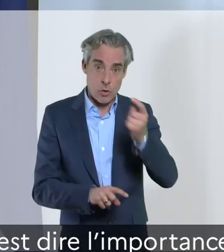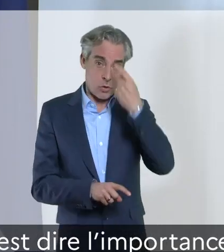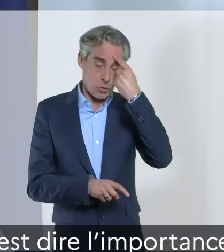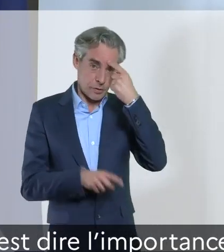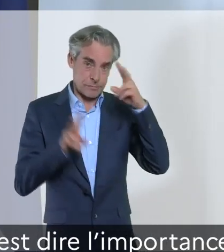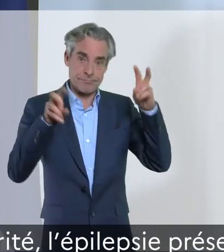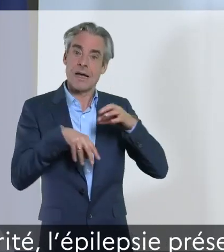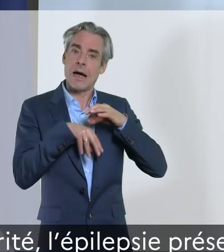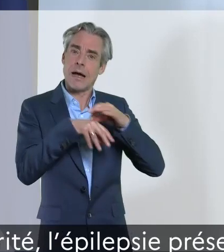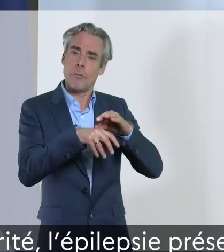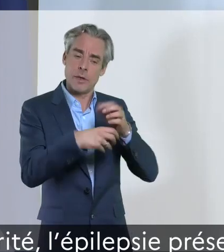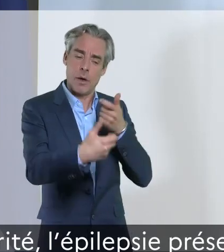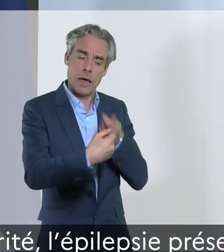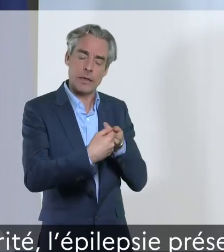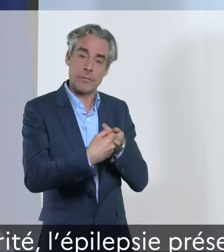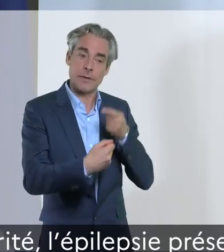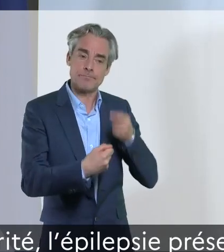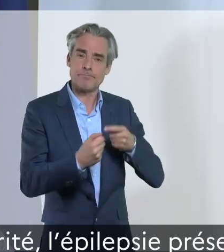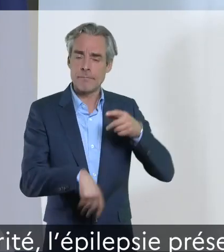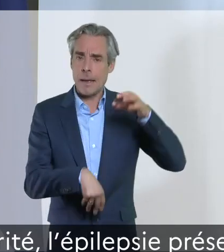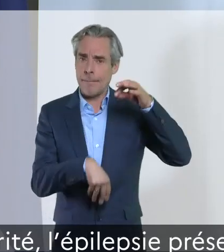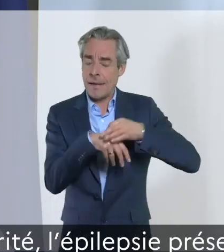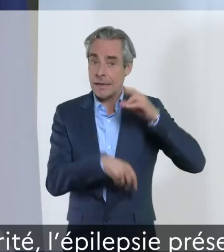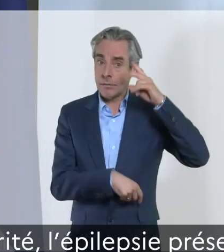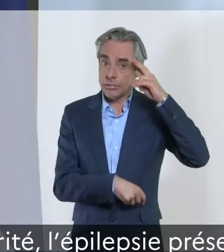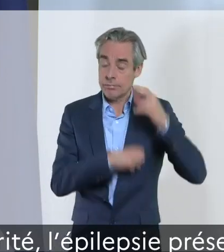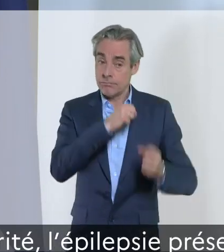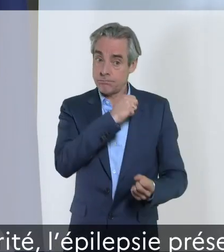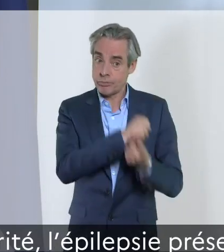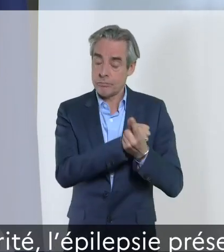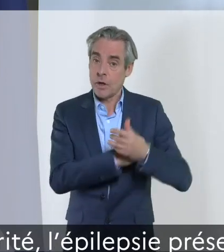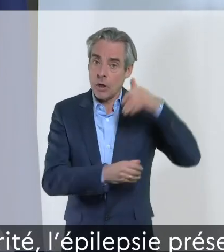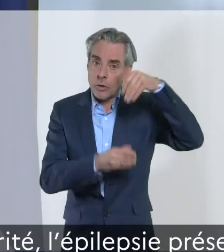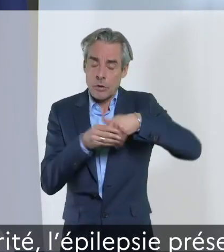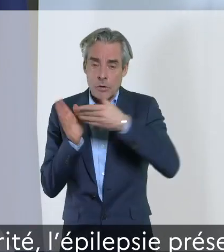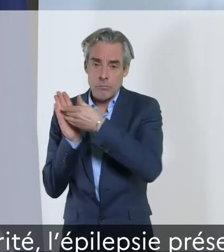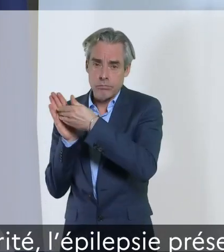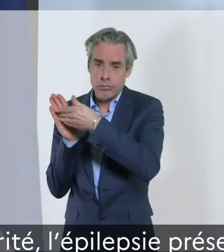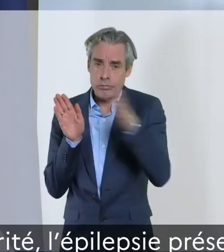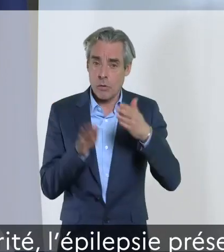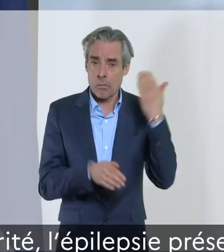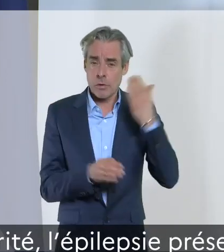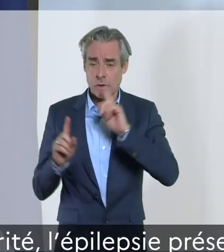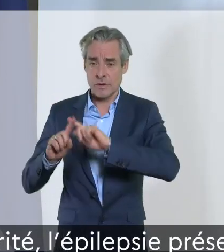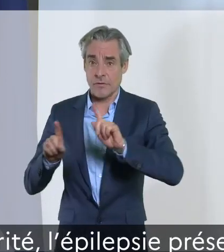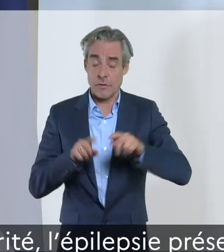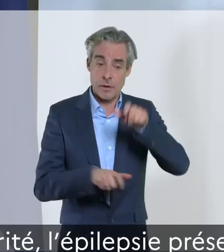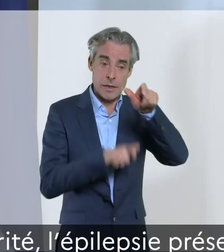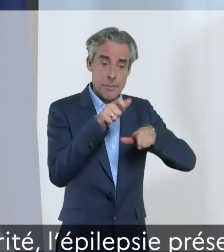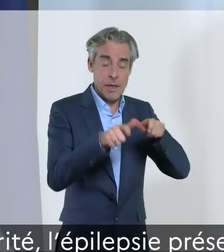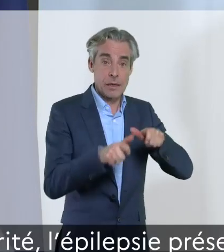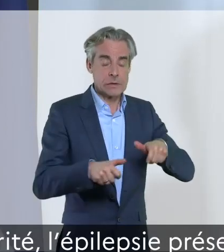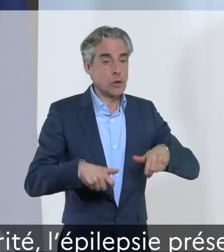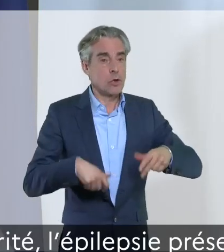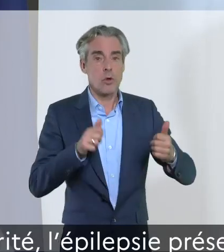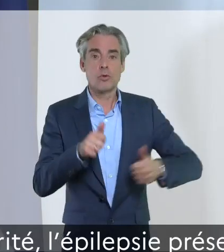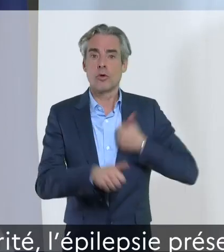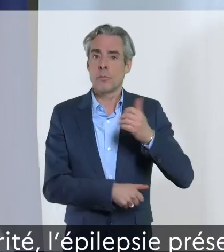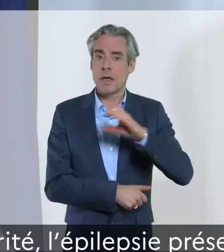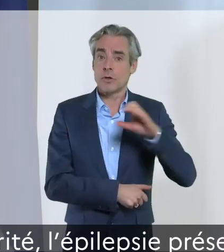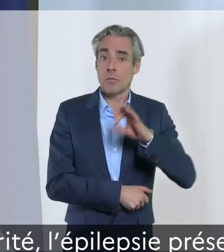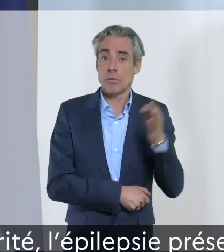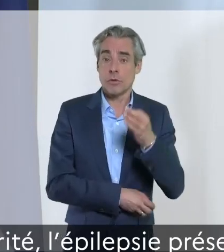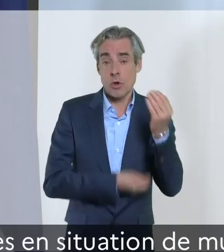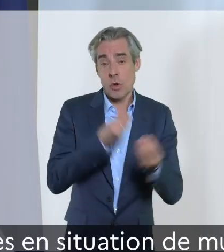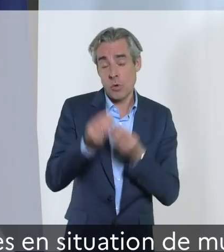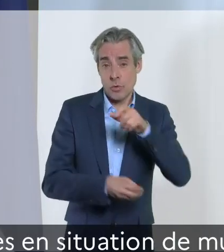d'accompagnement adapté. Par sa singularité, l'épilepsie présente un spectre large de besoins, allant des personnes en